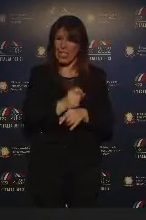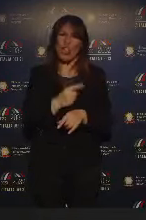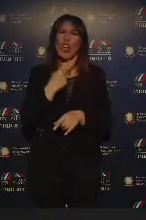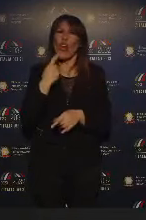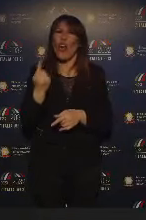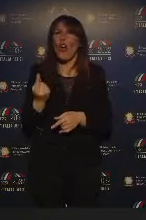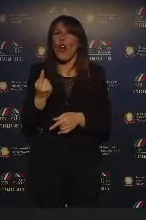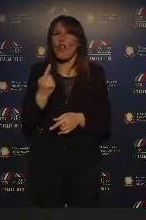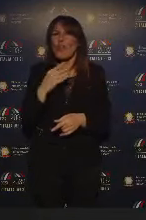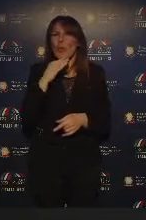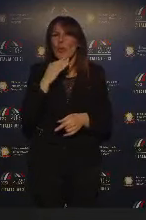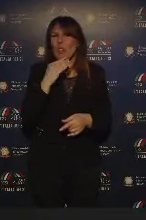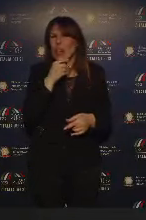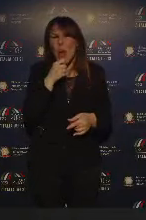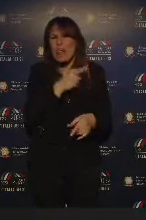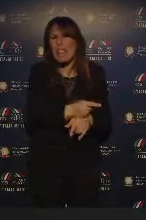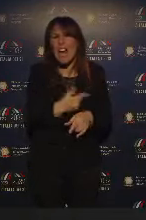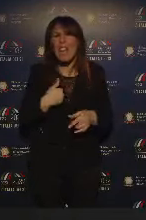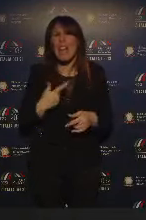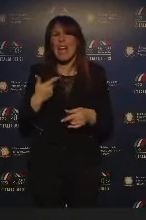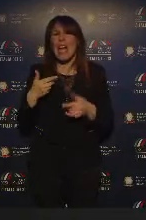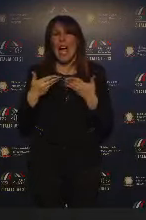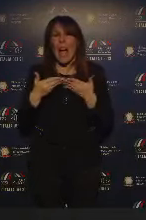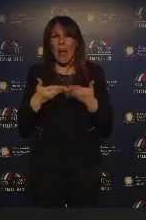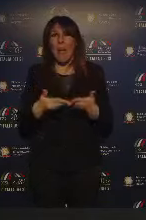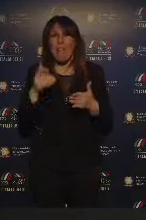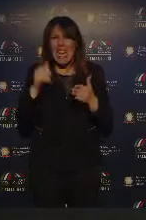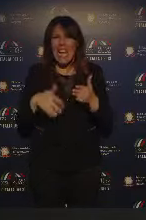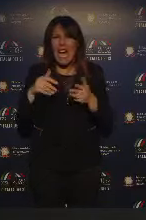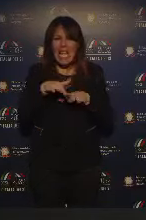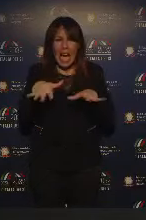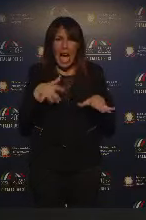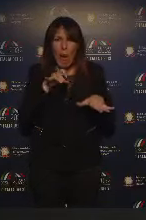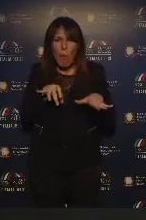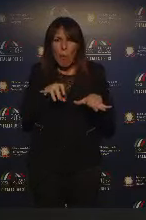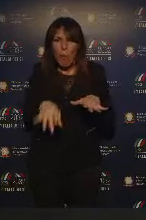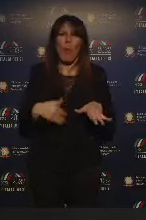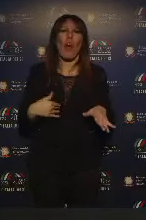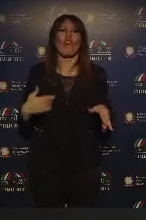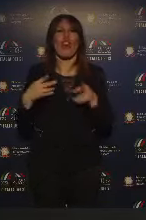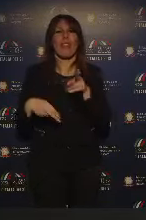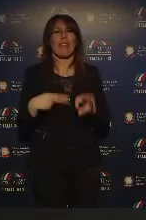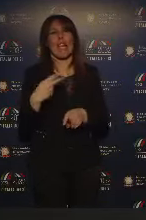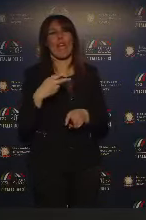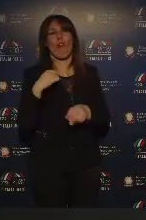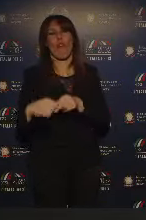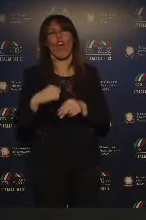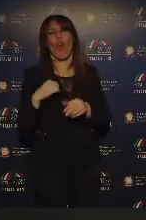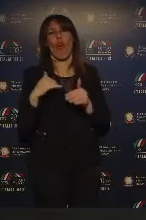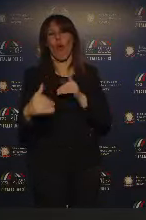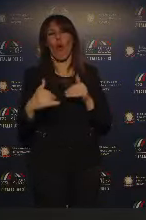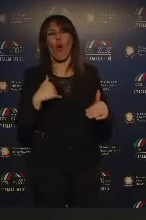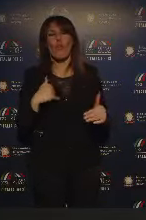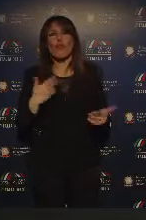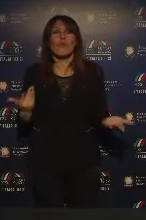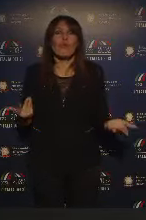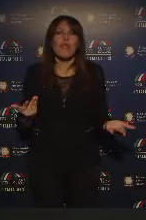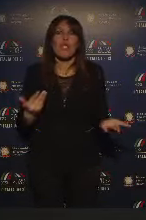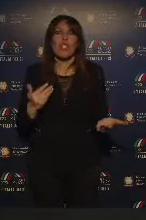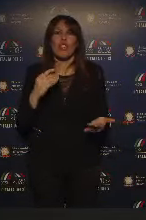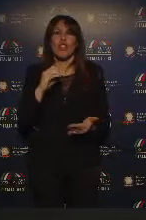nell'aria tu hai auto veloci e treni veloci Questa è sottostimata 140.000 tonnellate di